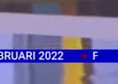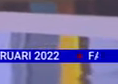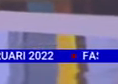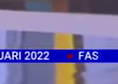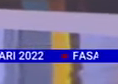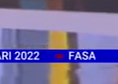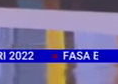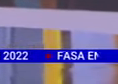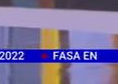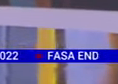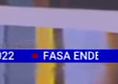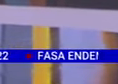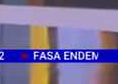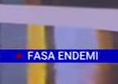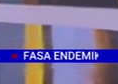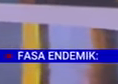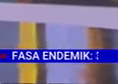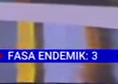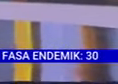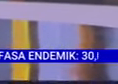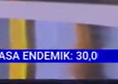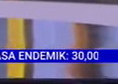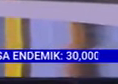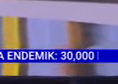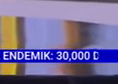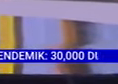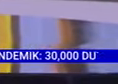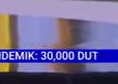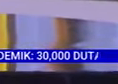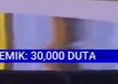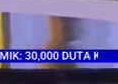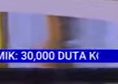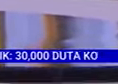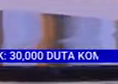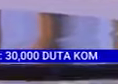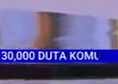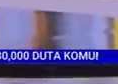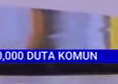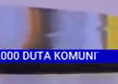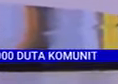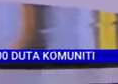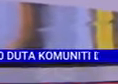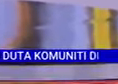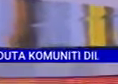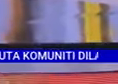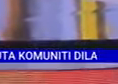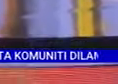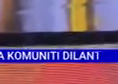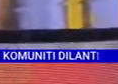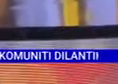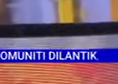portable.cmd berita.co.id Assalamualaikum dan salam sejahtera